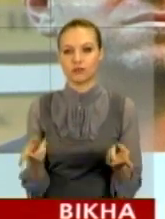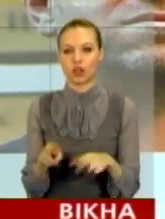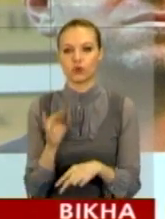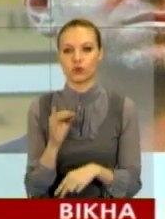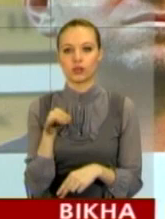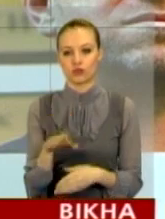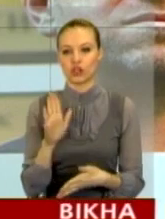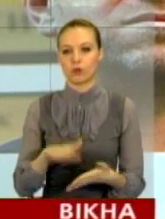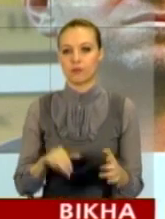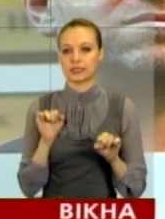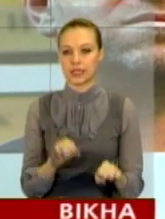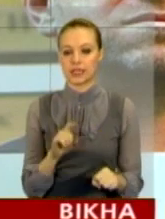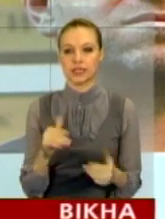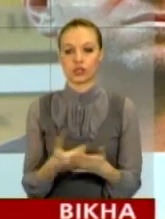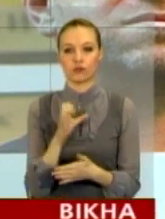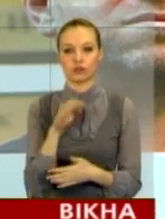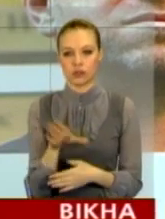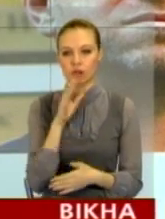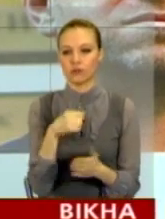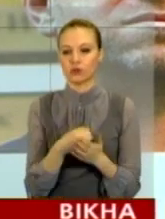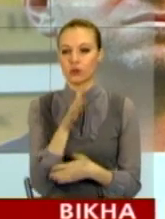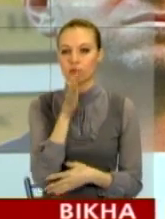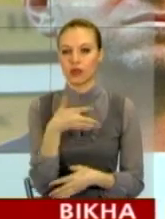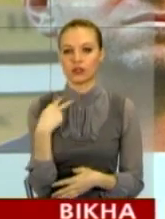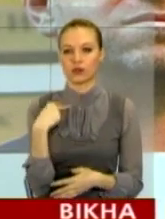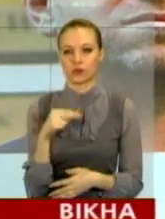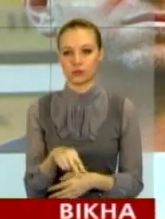Юлію Тимошенко без захисника, а за новою статтею йому світить до 5 років позбавлення волі.